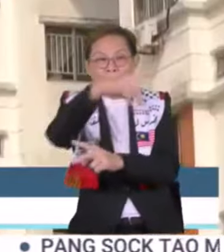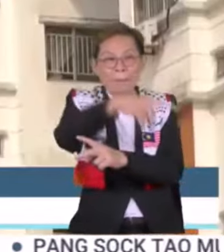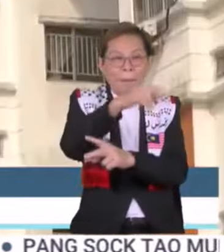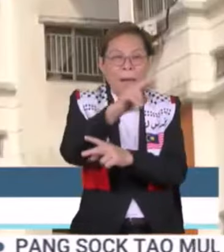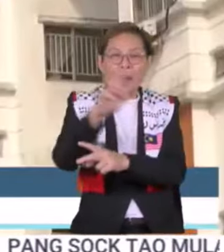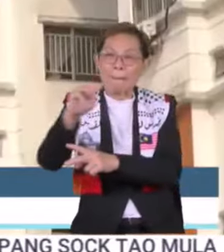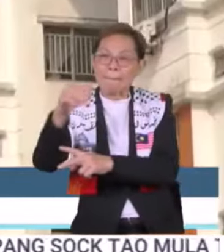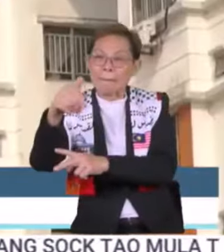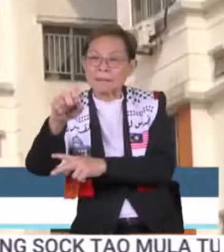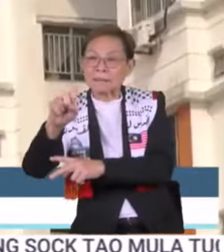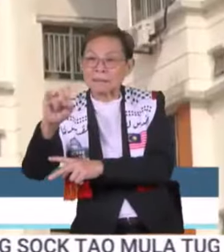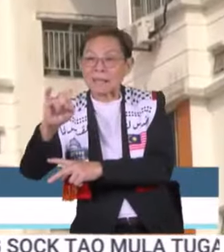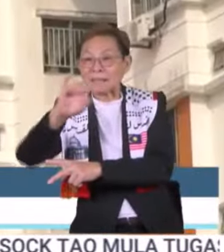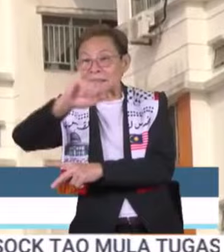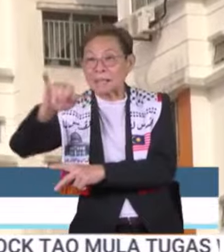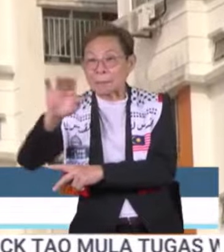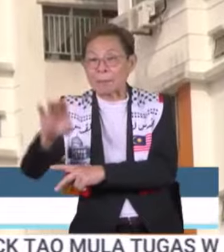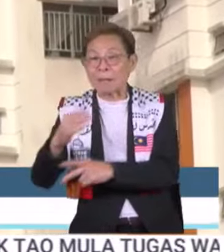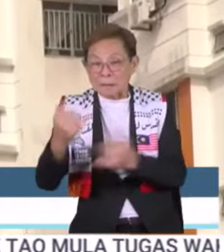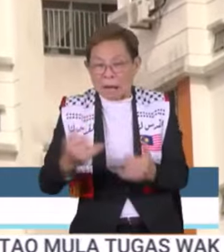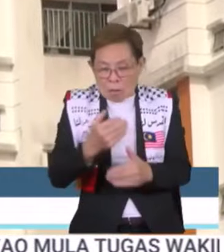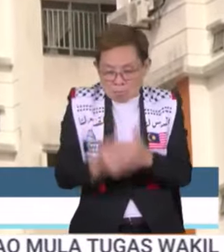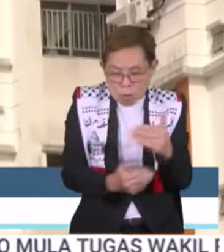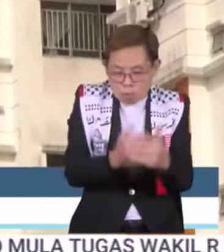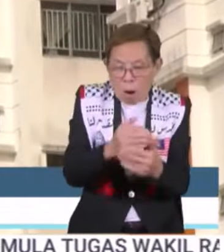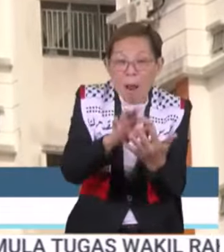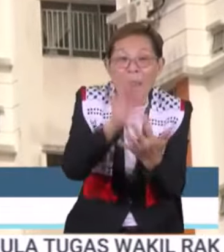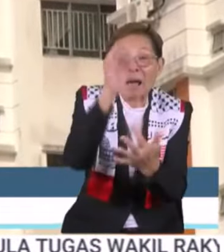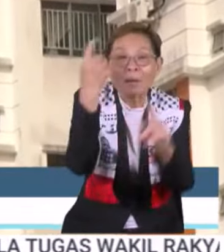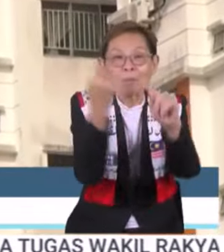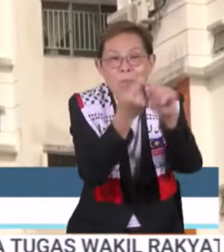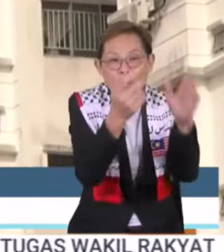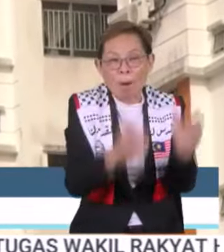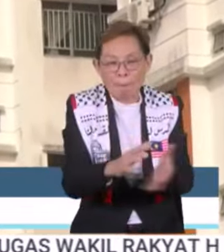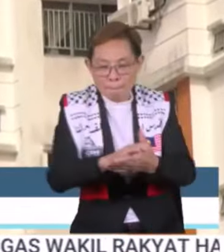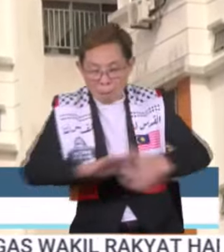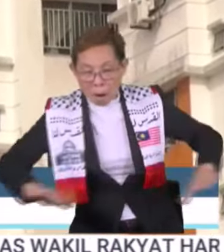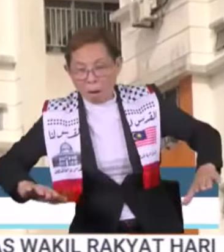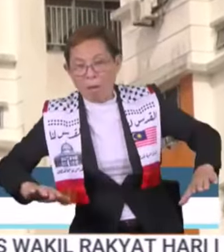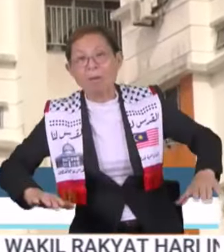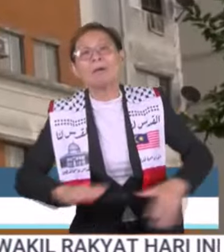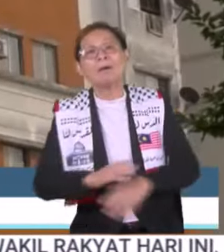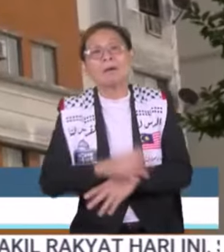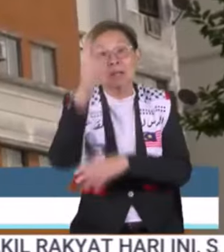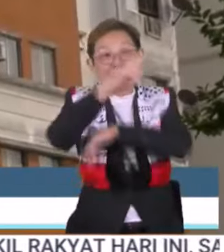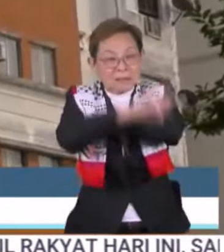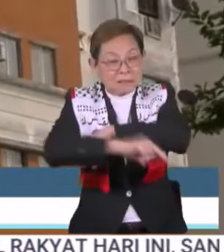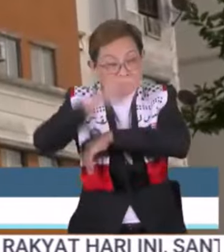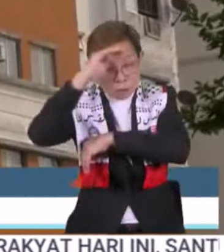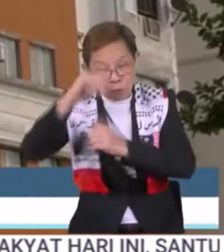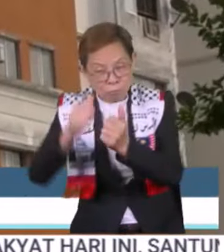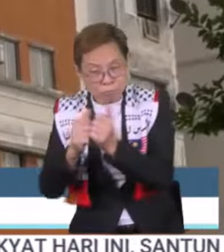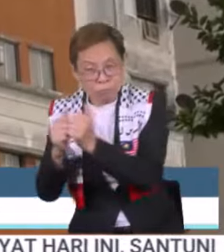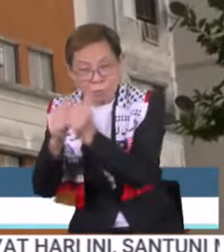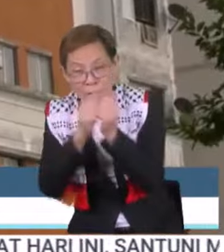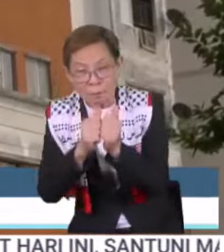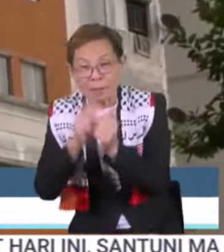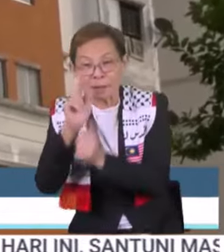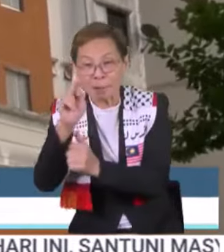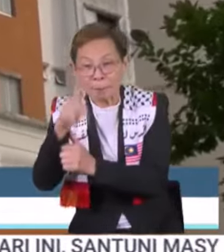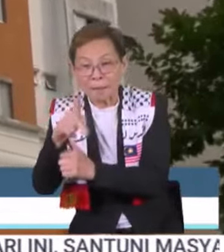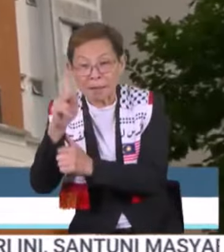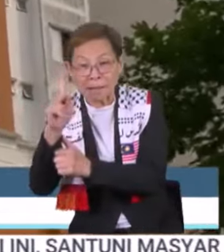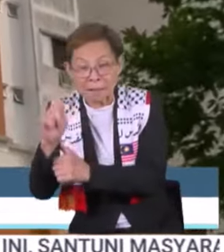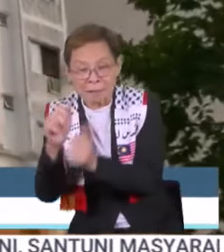PPR Masai Johor Bahru sedang dalam proses lantikan kontraktor penyelamat. Selain itu, Kerajaan Negeri bersama Kementerian Perumahan